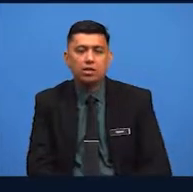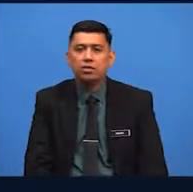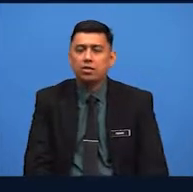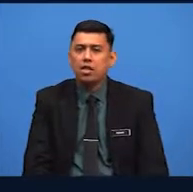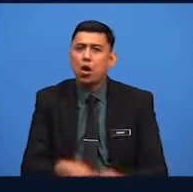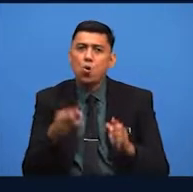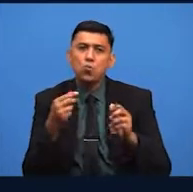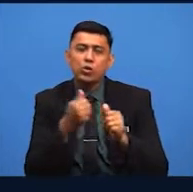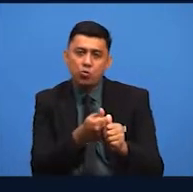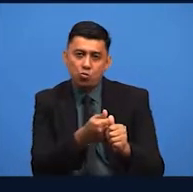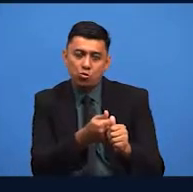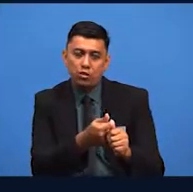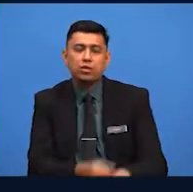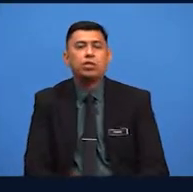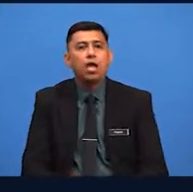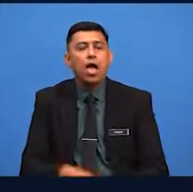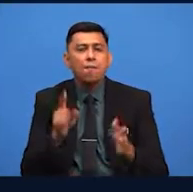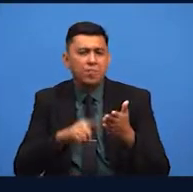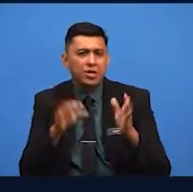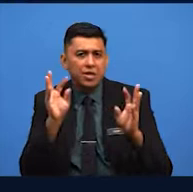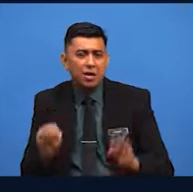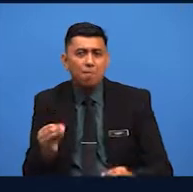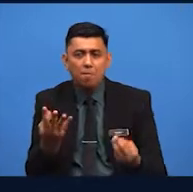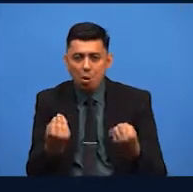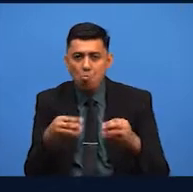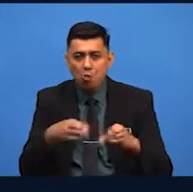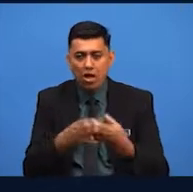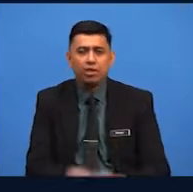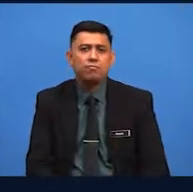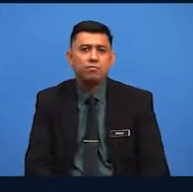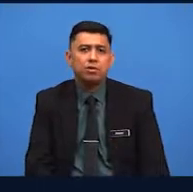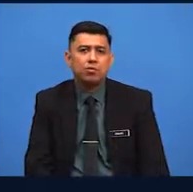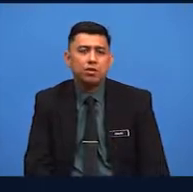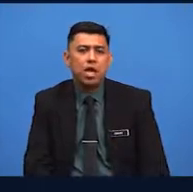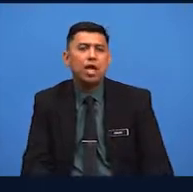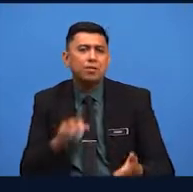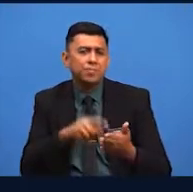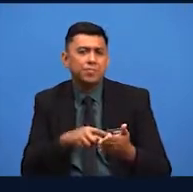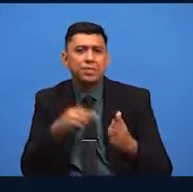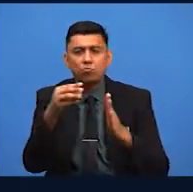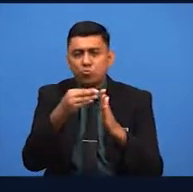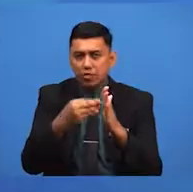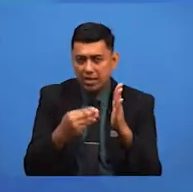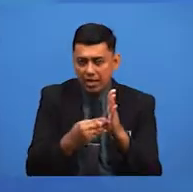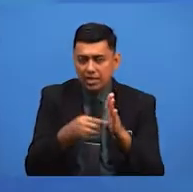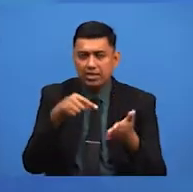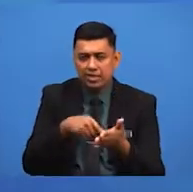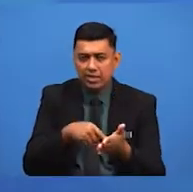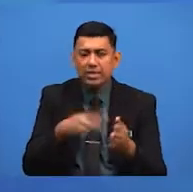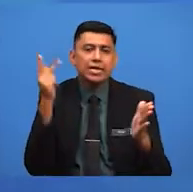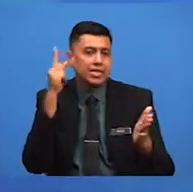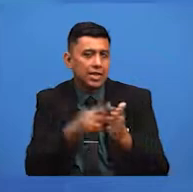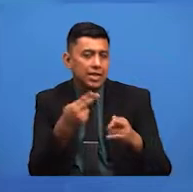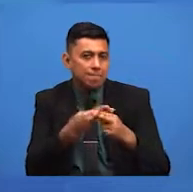urutan tindakan. Urutan tindakan inilah yang dikenali sebagai algoritma. Sila